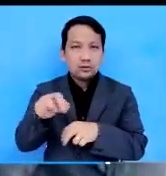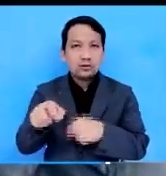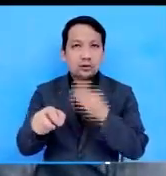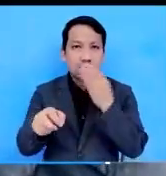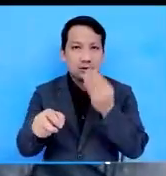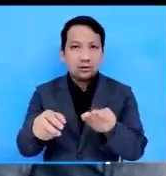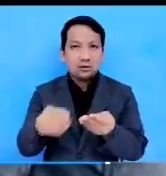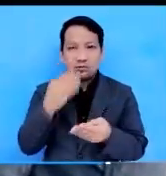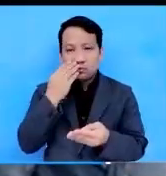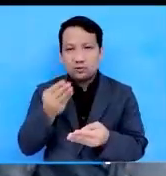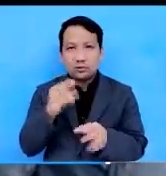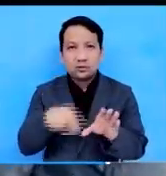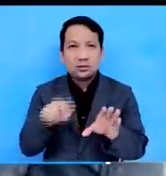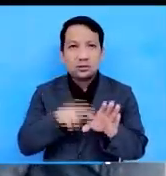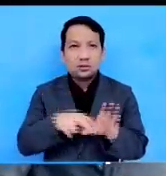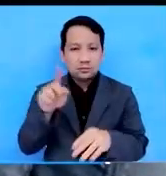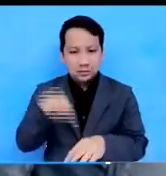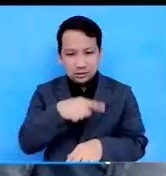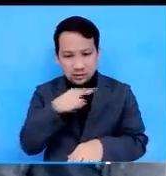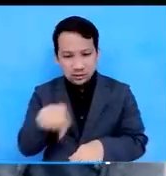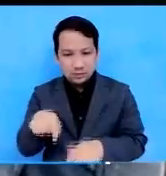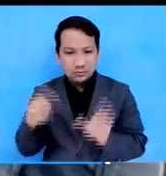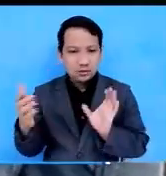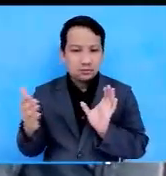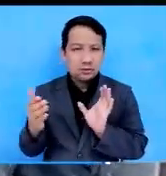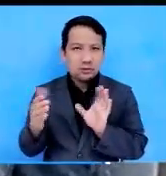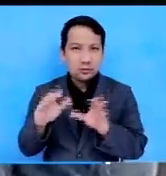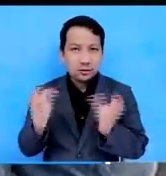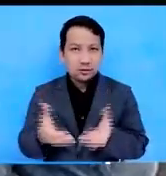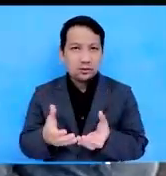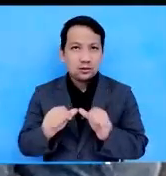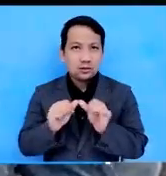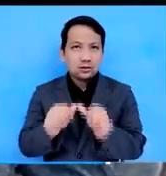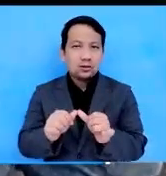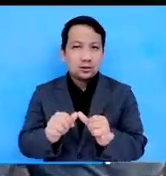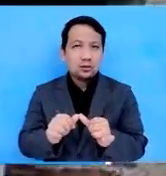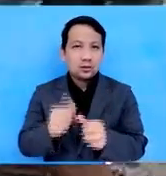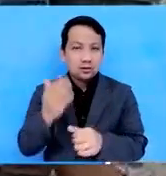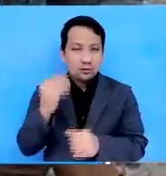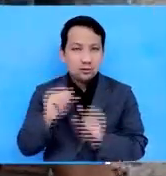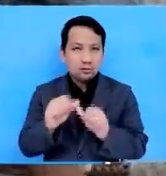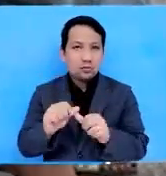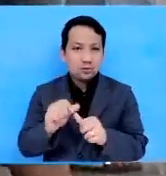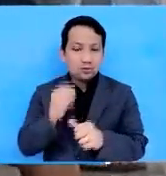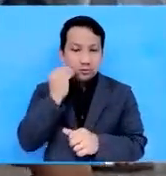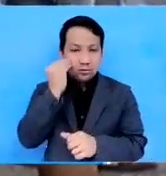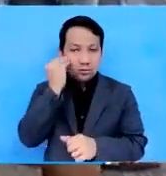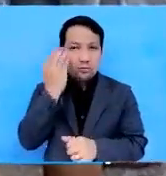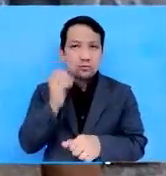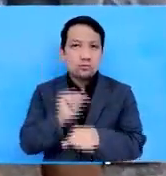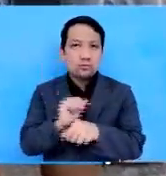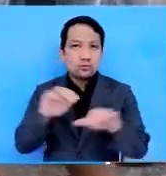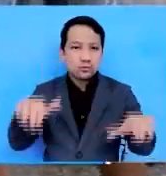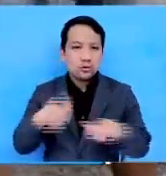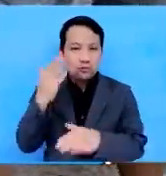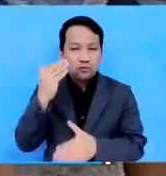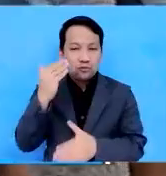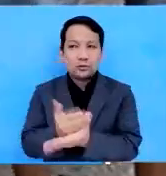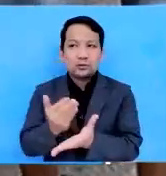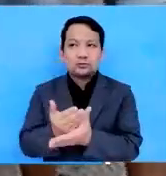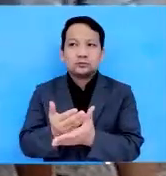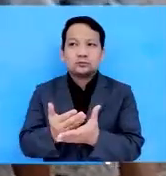biyahe bunsod ng mga kanselasyon ng face-to-face classes at pagpapatupad rin ng work-from-home setup bunsod ng natigil na transport